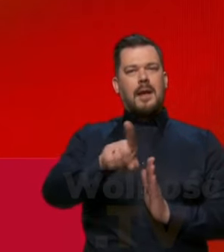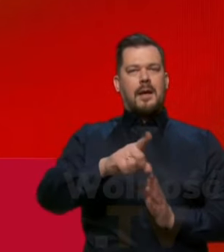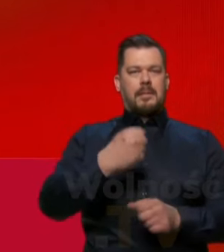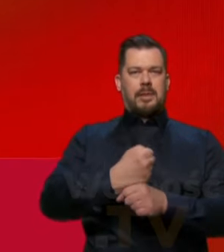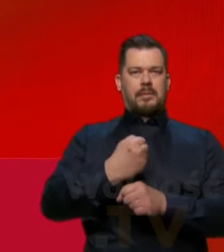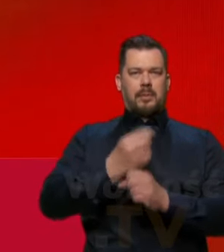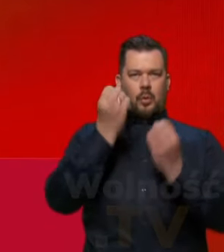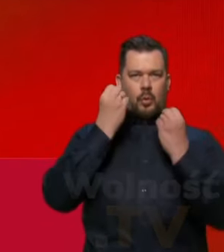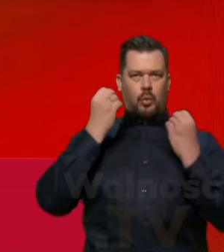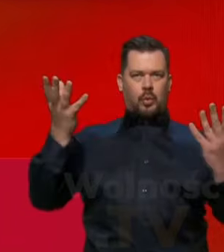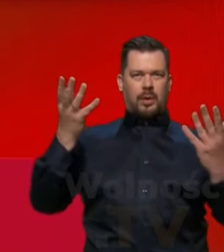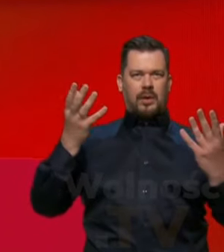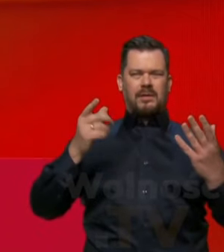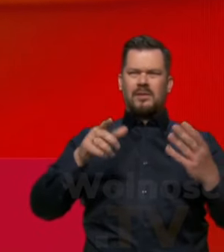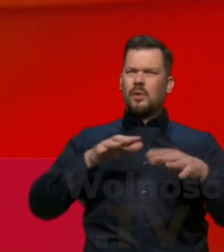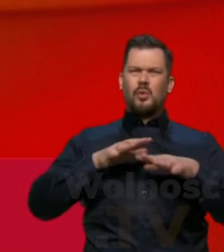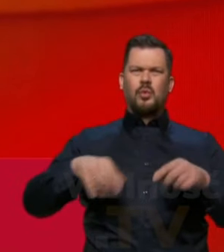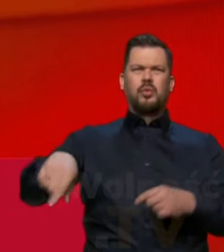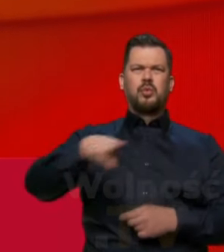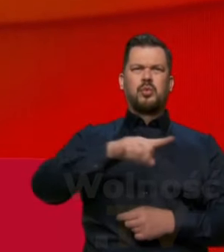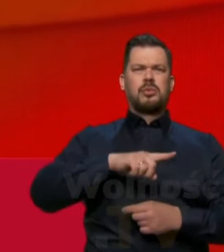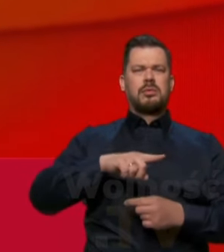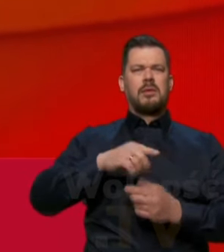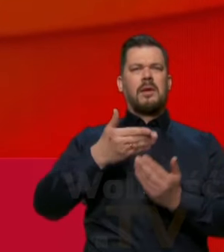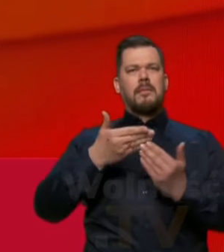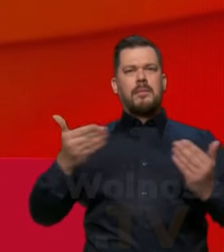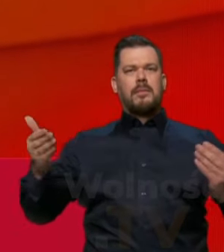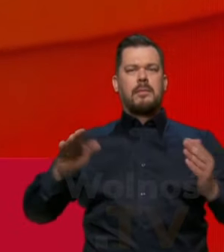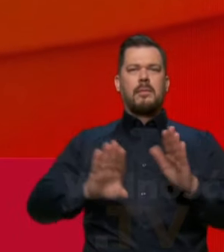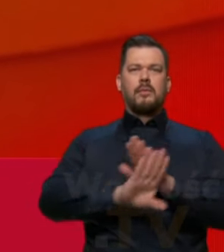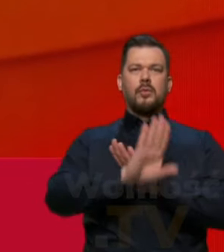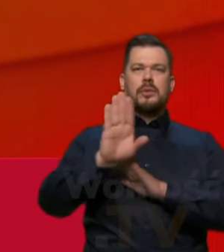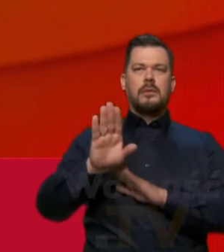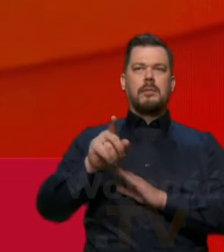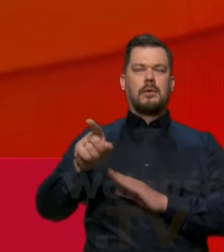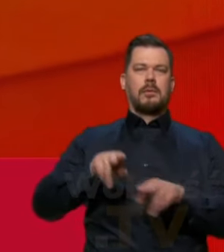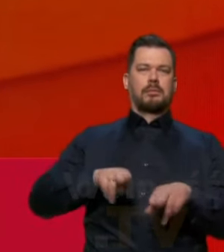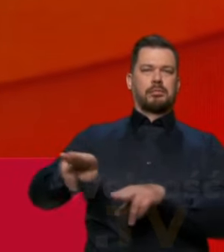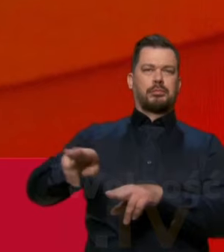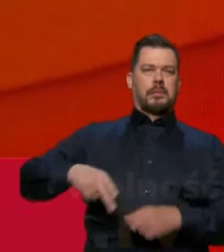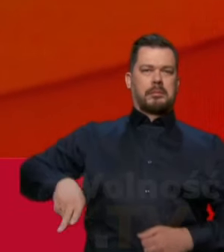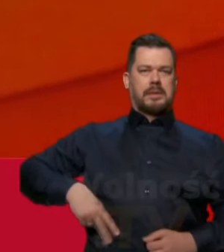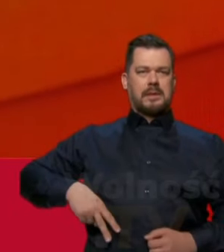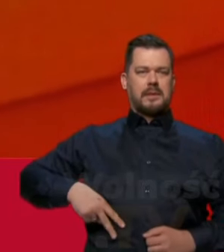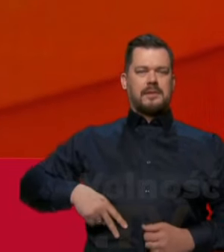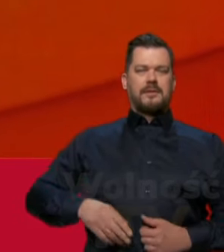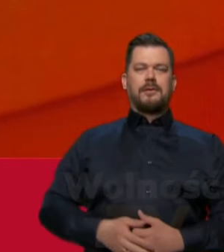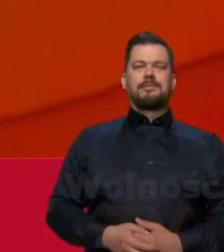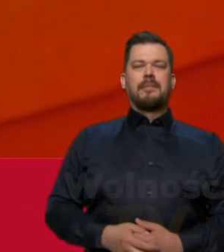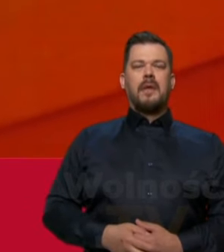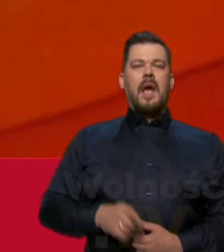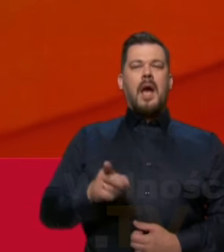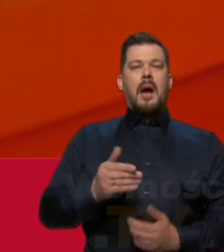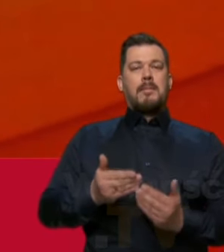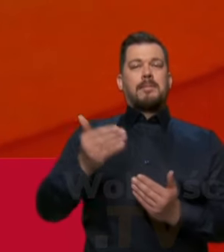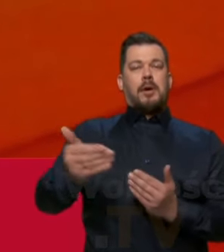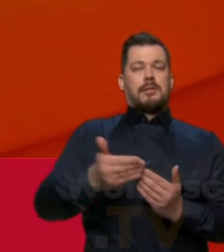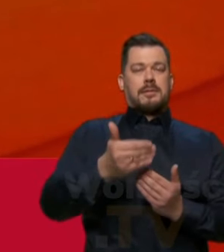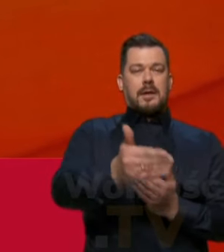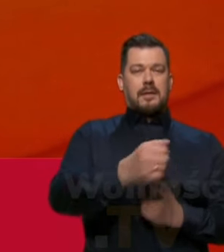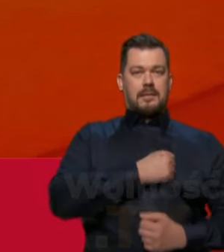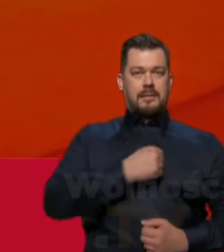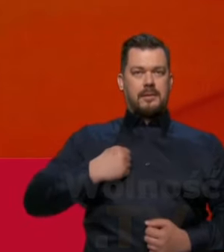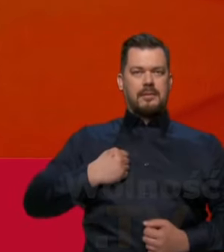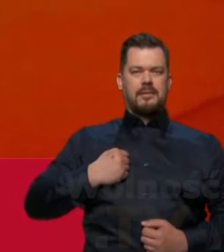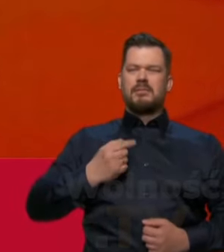kultury w Warszawie, bo duża część tych instytucji w kultury należy, jest pod nadzorem ministerstwa. A jeśli chodzi o gminy ościenne, moim